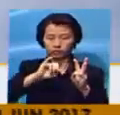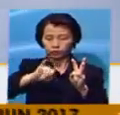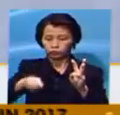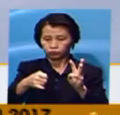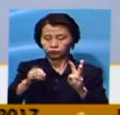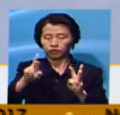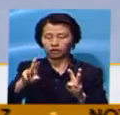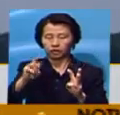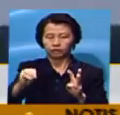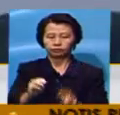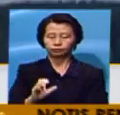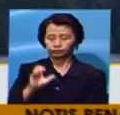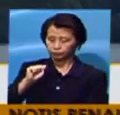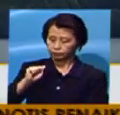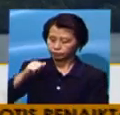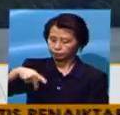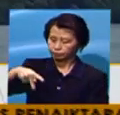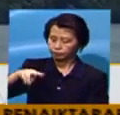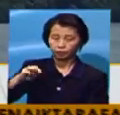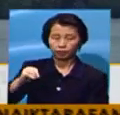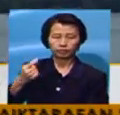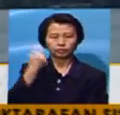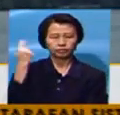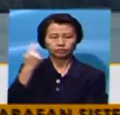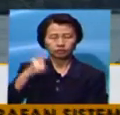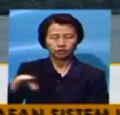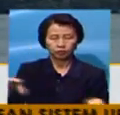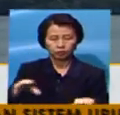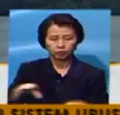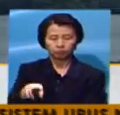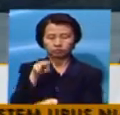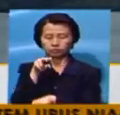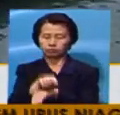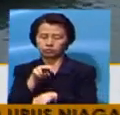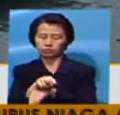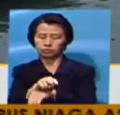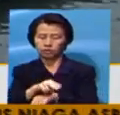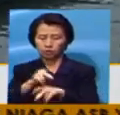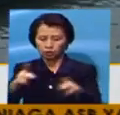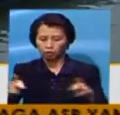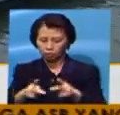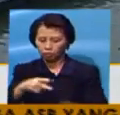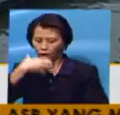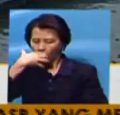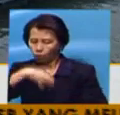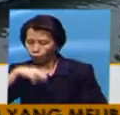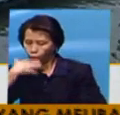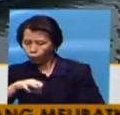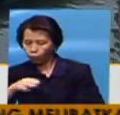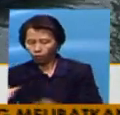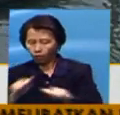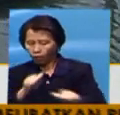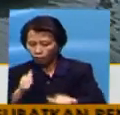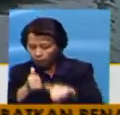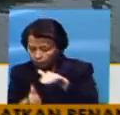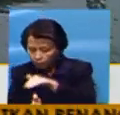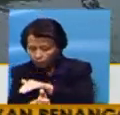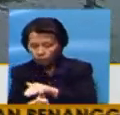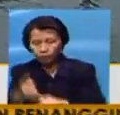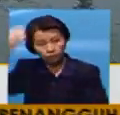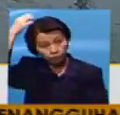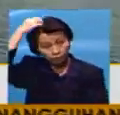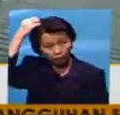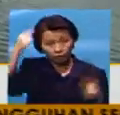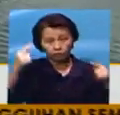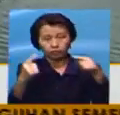juta apmm tegasnya sentiasa membuat pemantauan di kawasan panas berlakunya kegiatan penyeludupan misalnya di Selangor